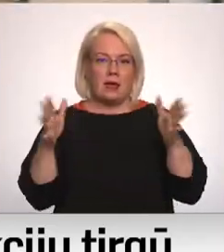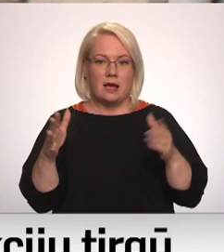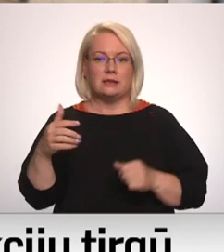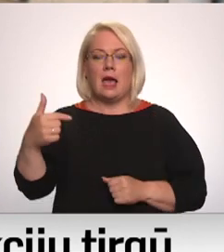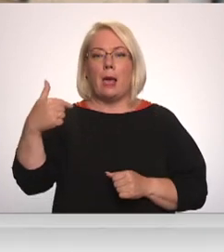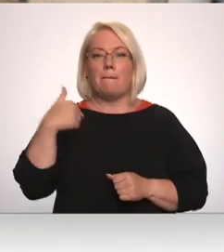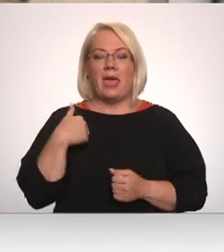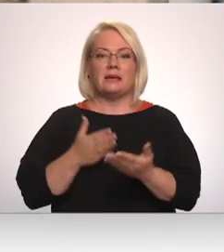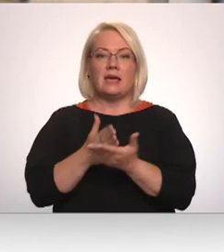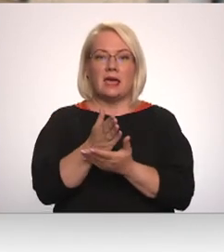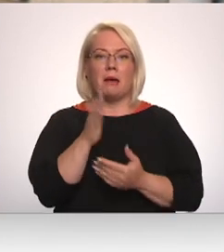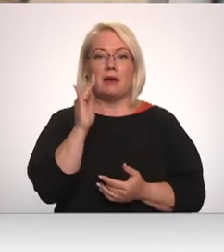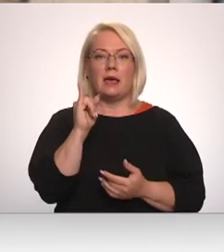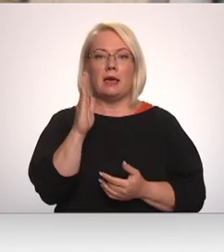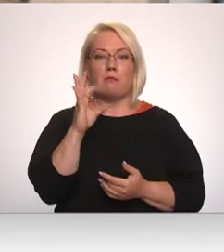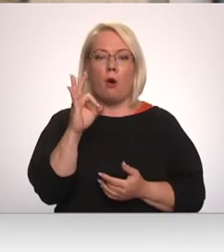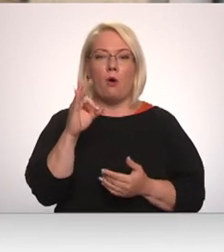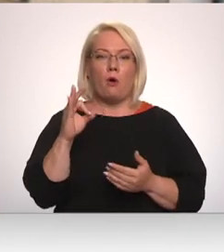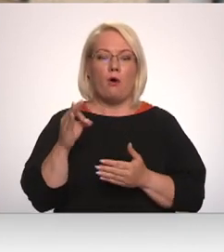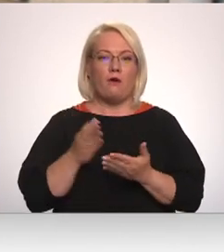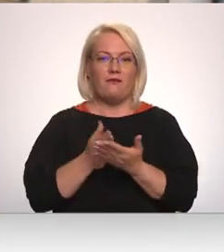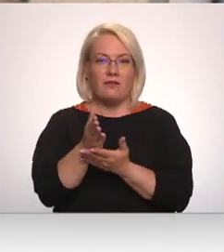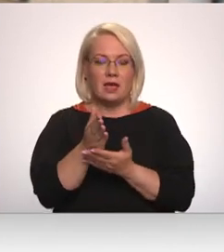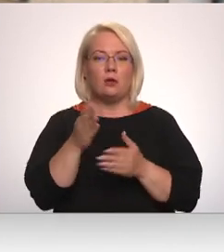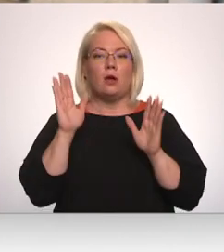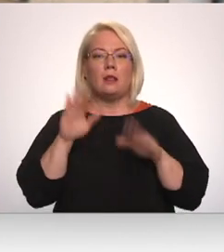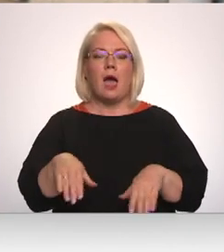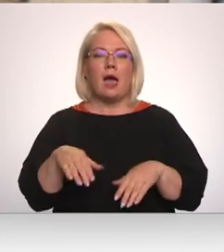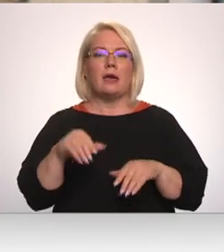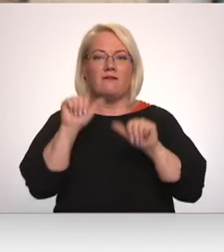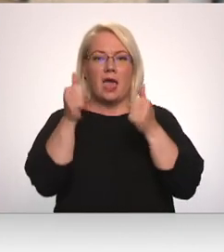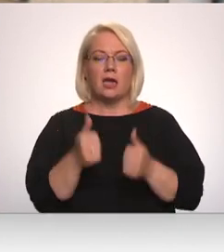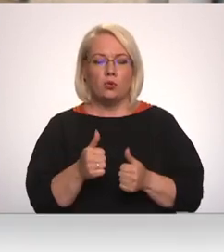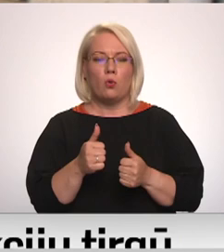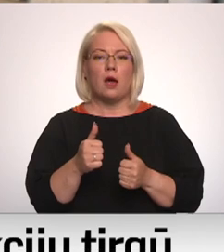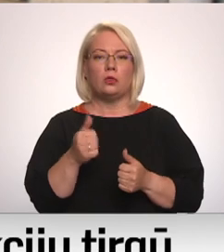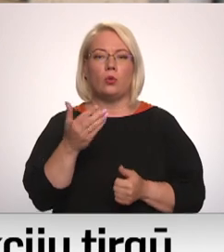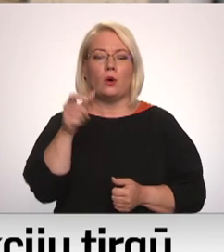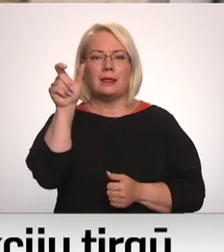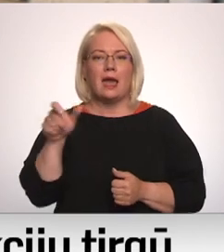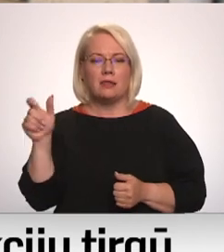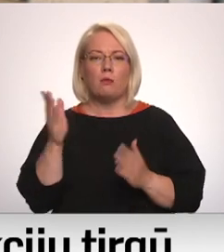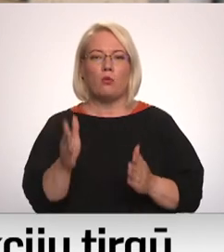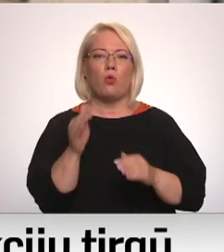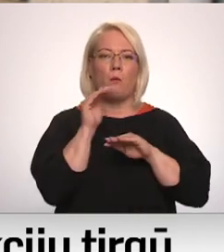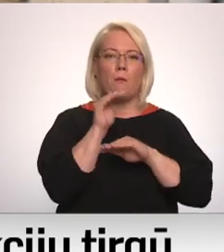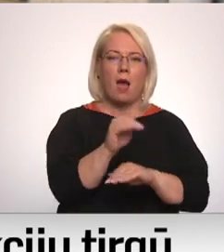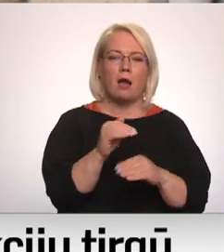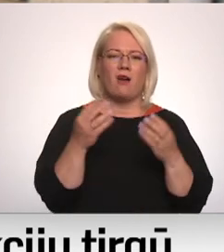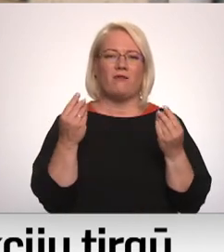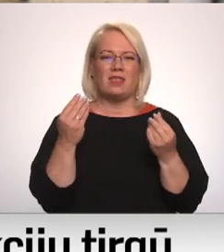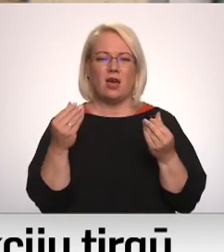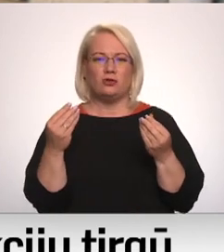lai veidotu patiešām klientiem piederošu banku vai finanšu pakalpojumu grupu. Mēs vēlamies, lai mūsu akcionāru loks